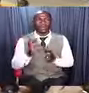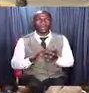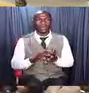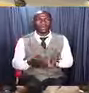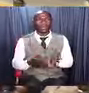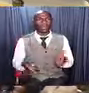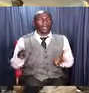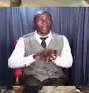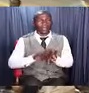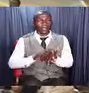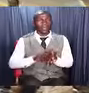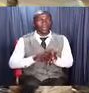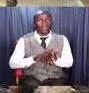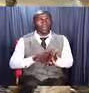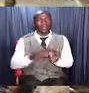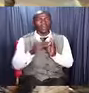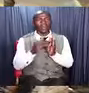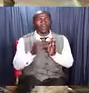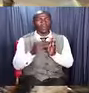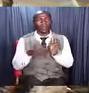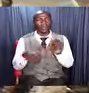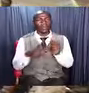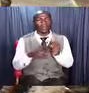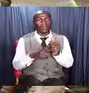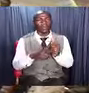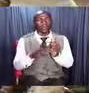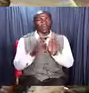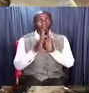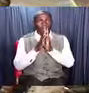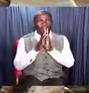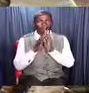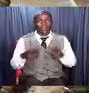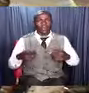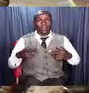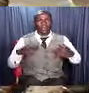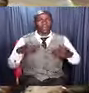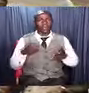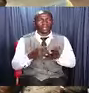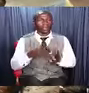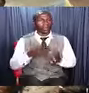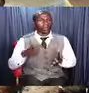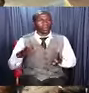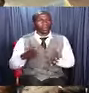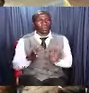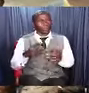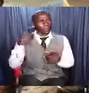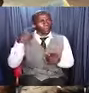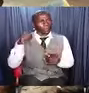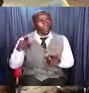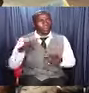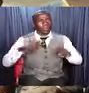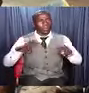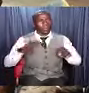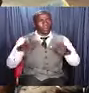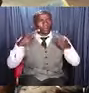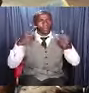Narudia kusema tu yeye alisema katika Mathayo 7. And I repeat that he said in Matthew 7. Ombeni mtapata. Pray for whatever you. Bisheni mtafunguliwa. Seek it shall be opened.